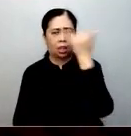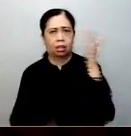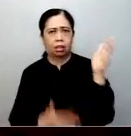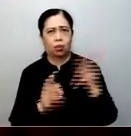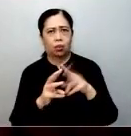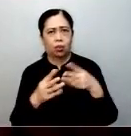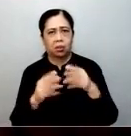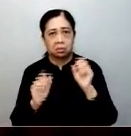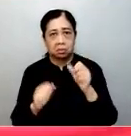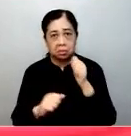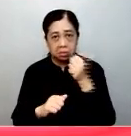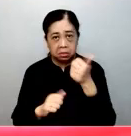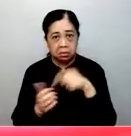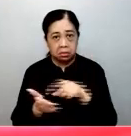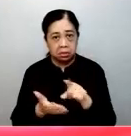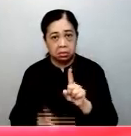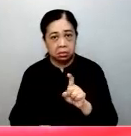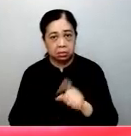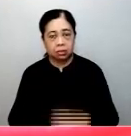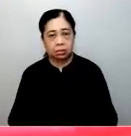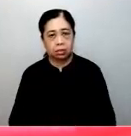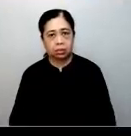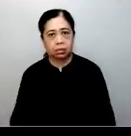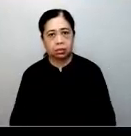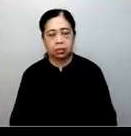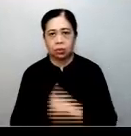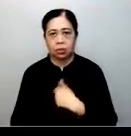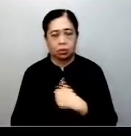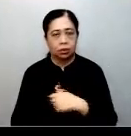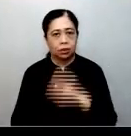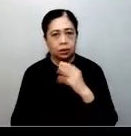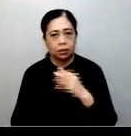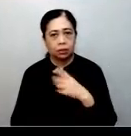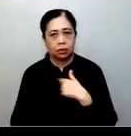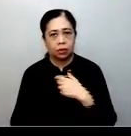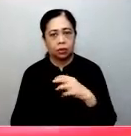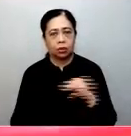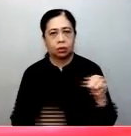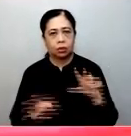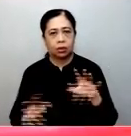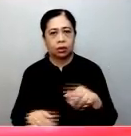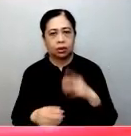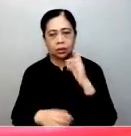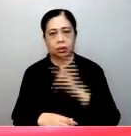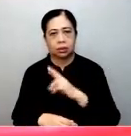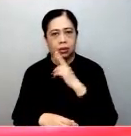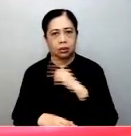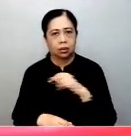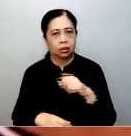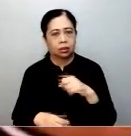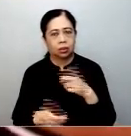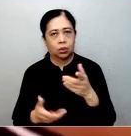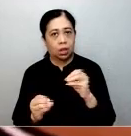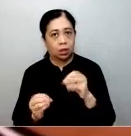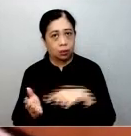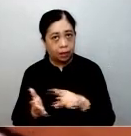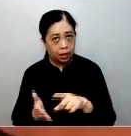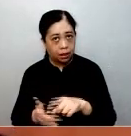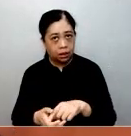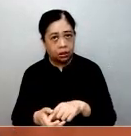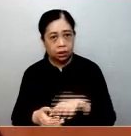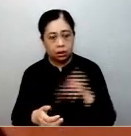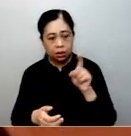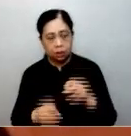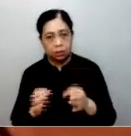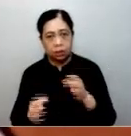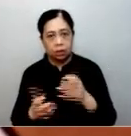pwedeng bukas na lang yung bayad. Mawalang galang na po, ma'am. Ako po yung manager sa restaurant na to. Wala rin po pala kayong pambayad. Ay, kung ganyan lang din po,